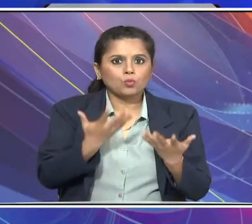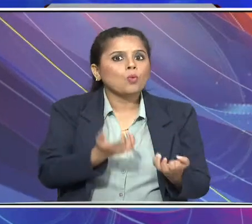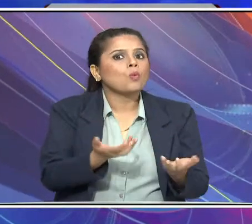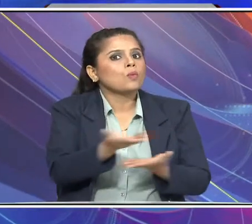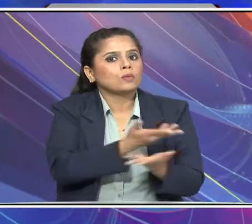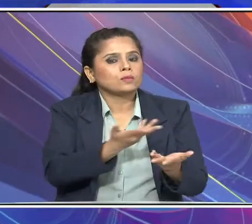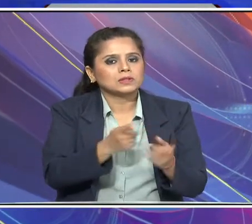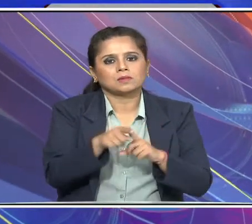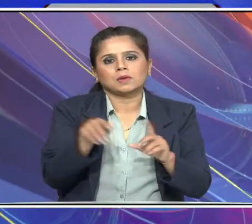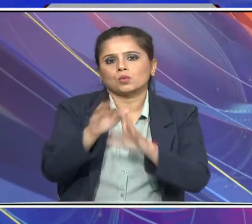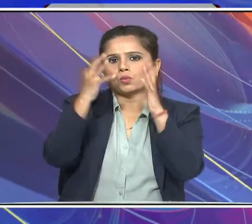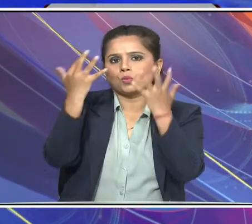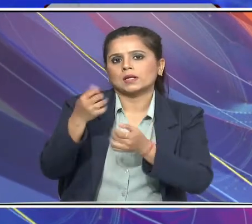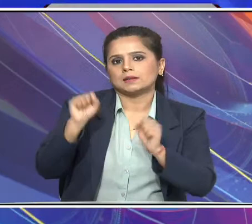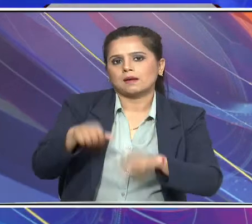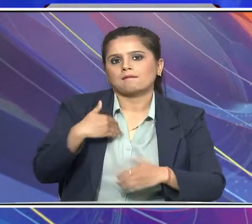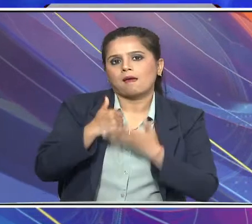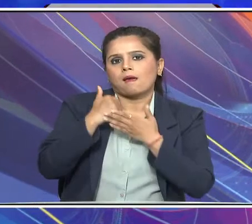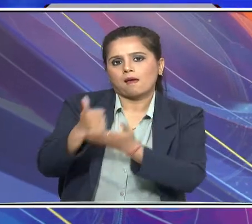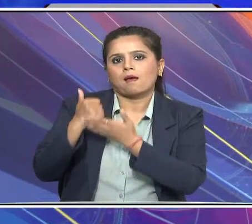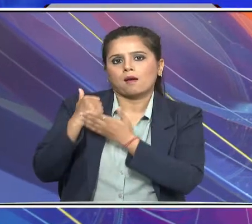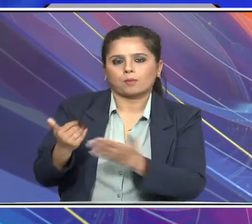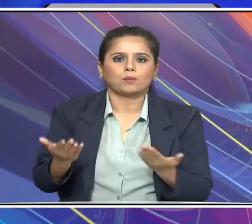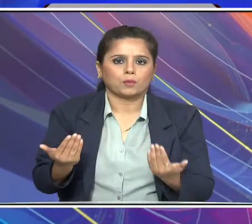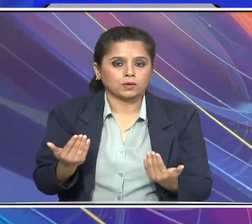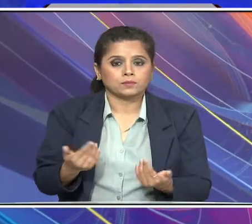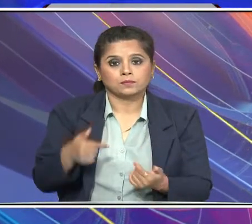और हम दुनिया को भी मदद कर सकते